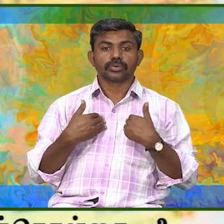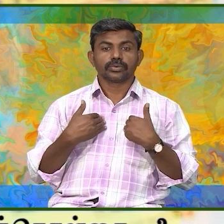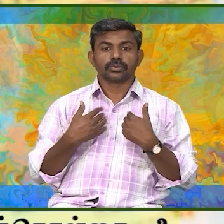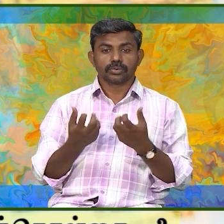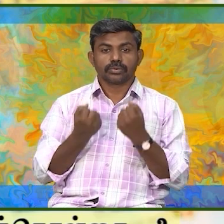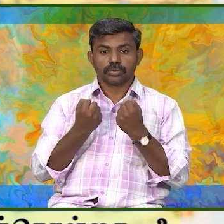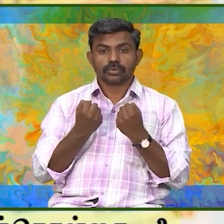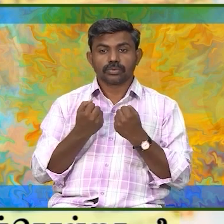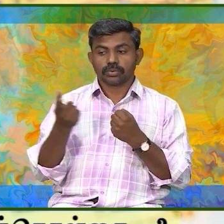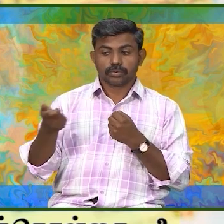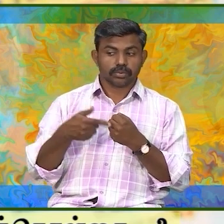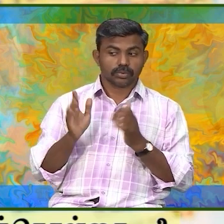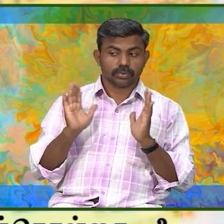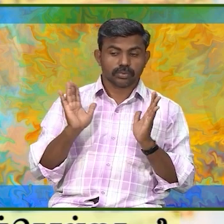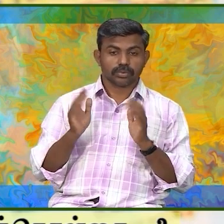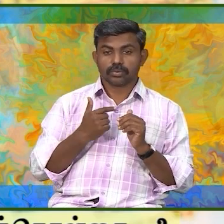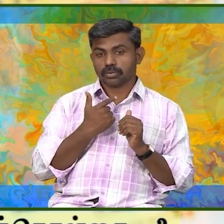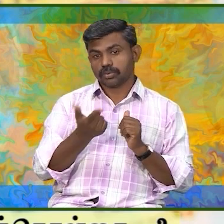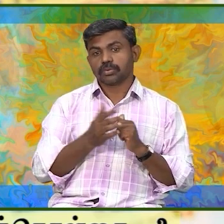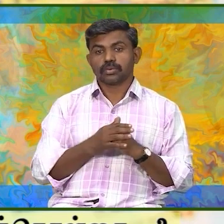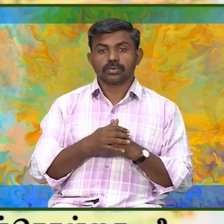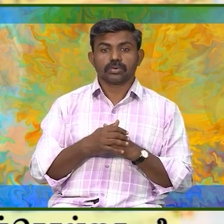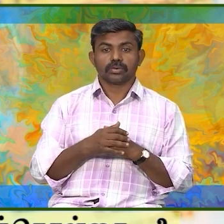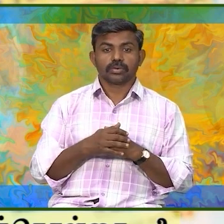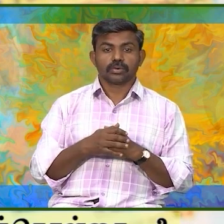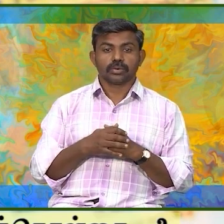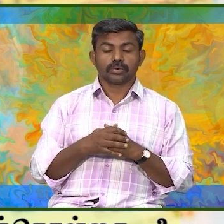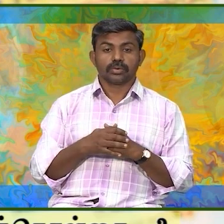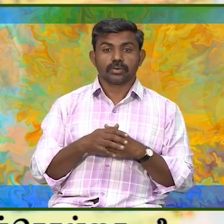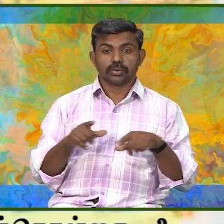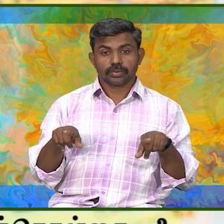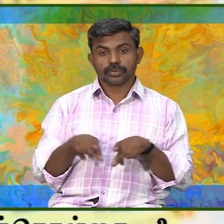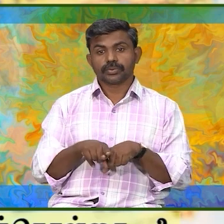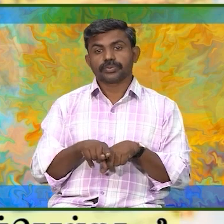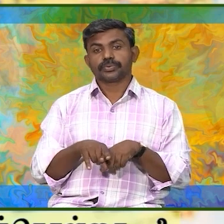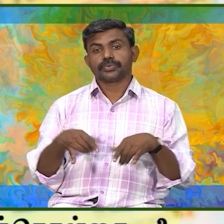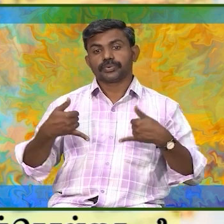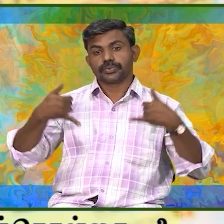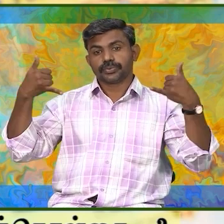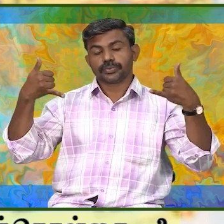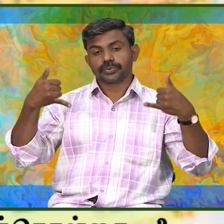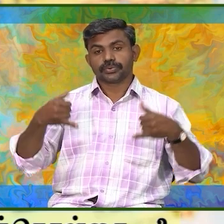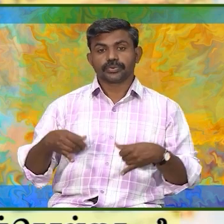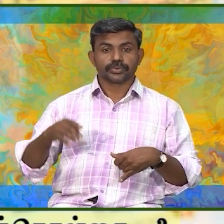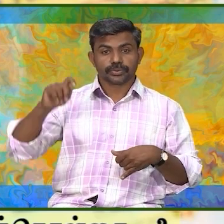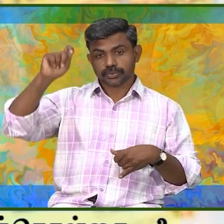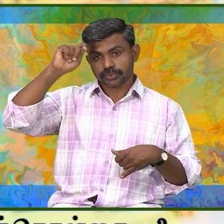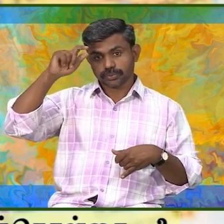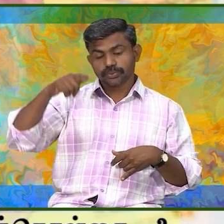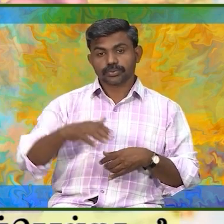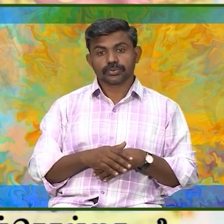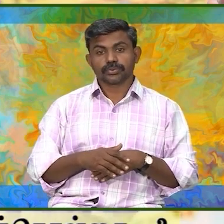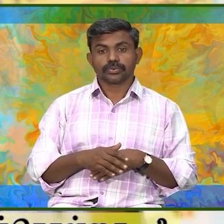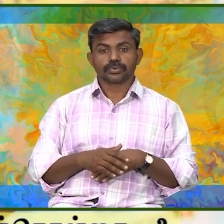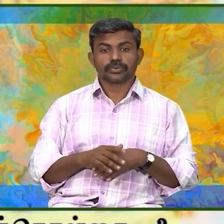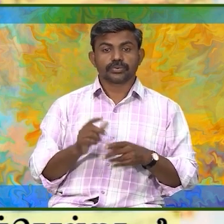கட்டுப்பாடு, எங்கள் ஊருக்குள்ளே யாரும் வர முடியாது, அப்படிலாம் பேசுவோம் நம்ம, பார்த்துருக்கீங்களா? அப்போ அதே போல் இந்தியாவிற்குன்னு ஒரு இறையாண்மை இருக்குது. அதாவது